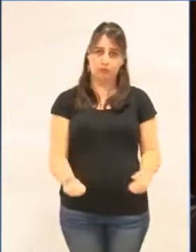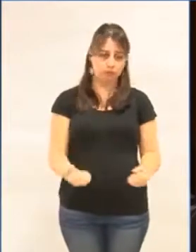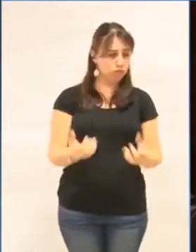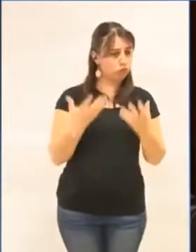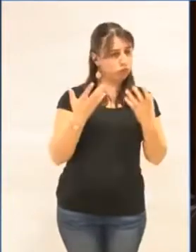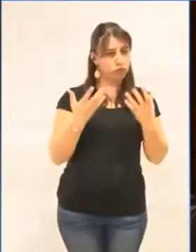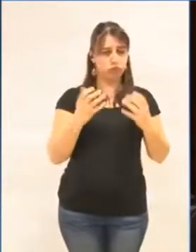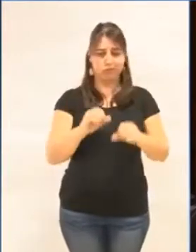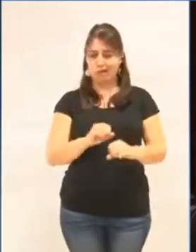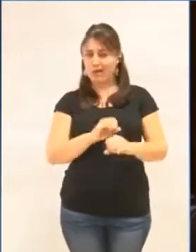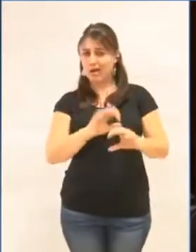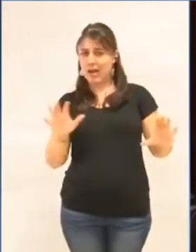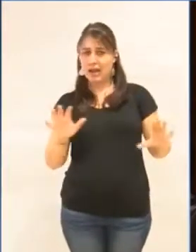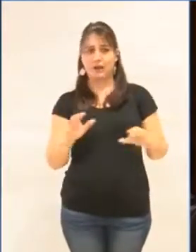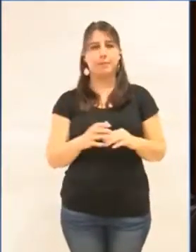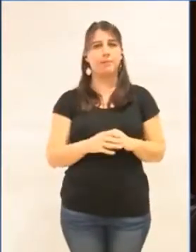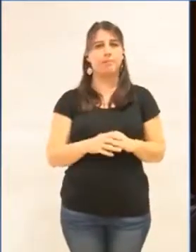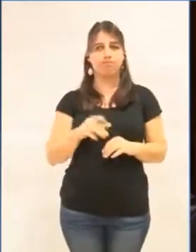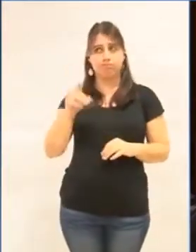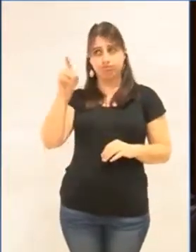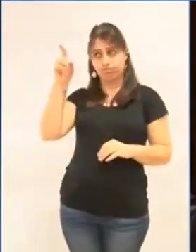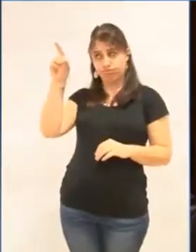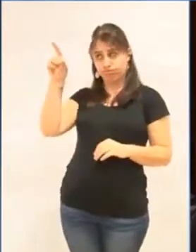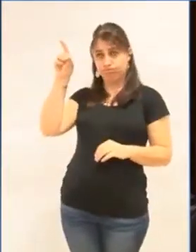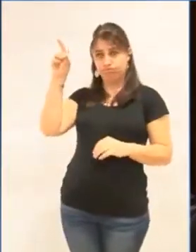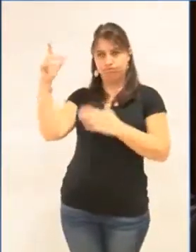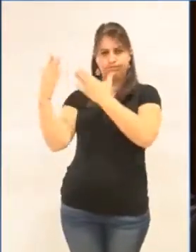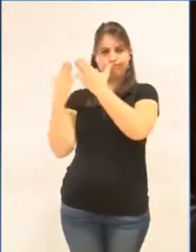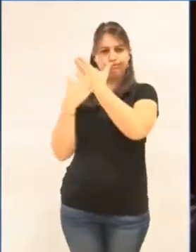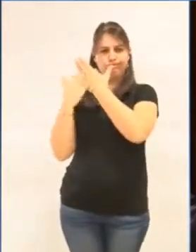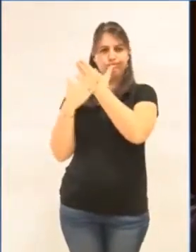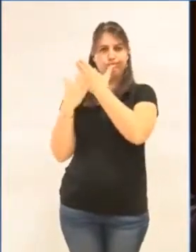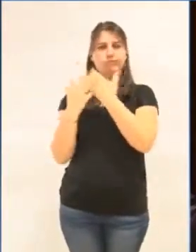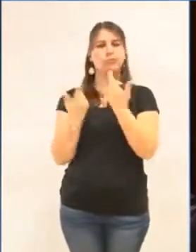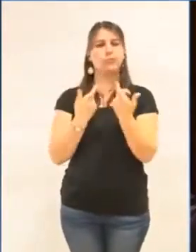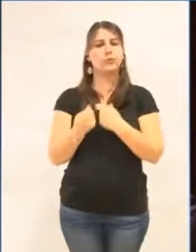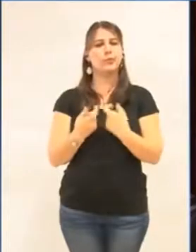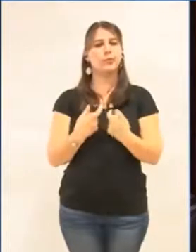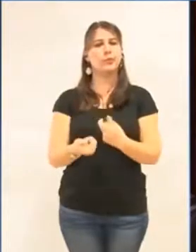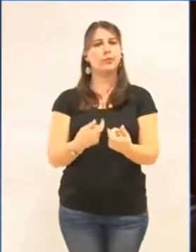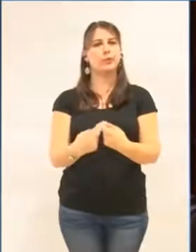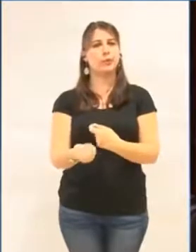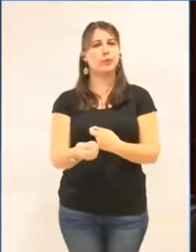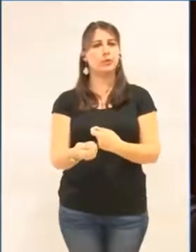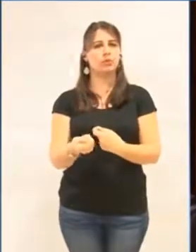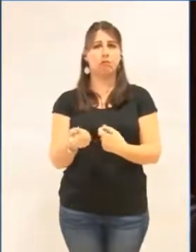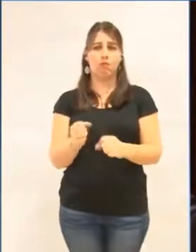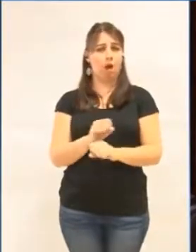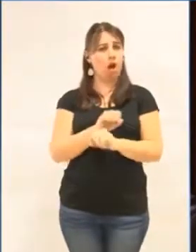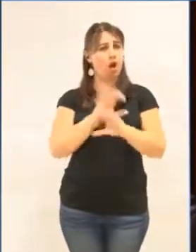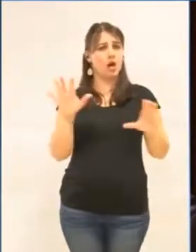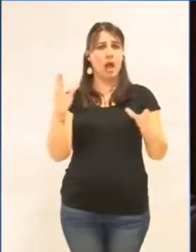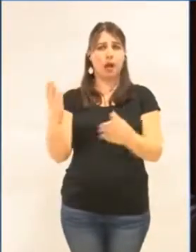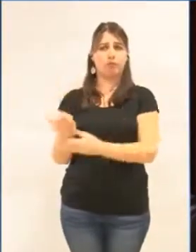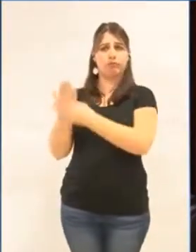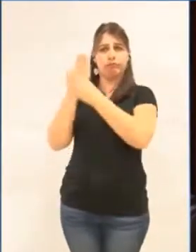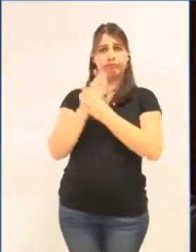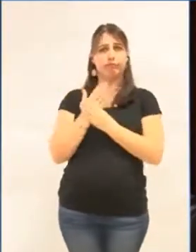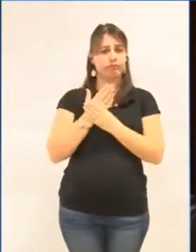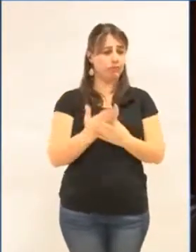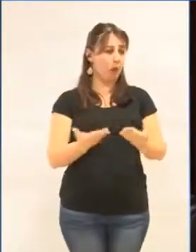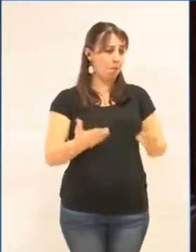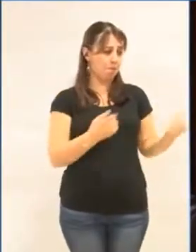clair, net. La Chambre pointe des irrégularités elle le fait clairement, c'est à vous d'y répondre.